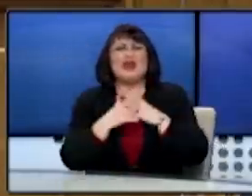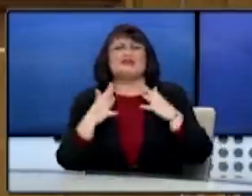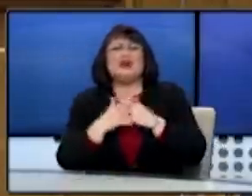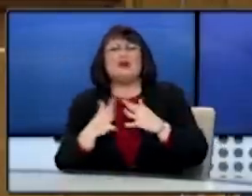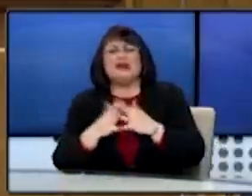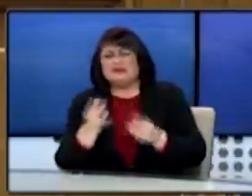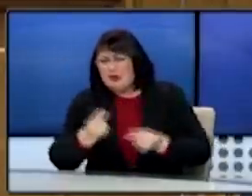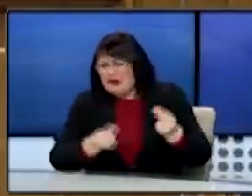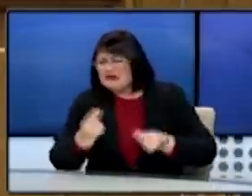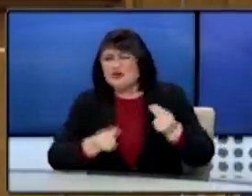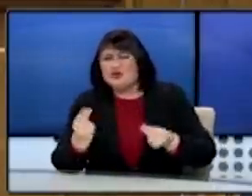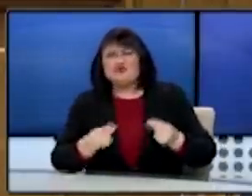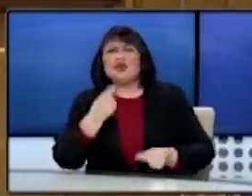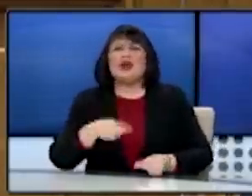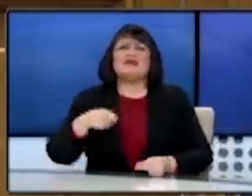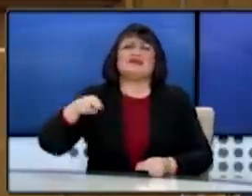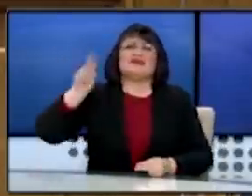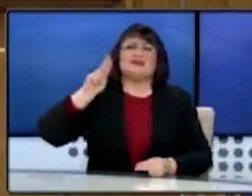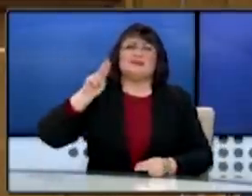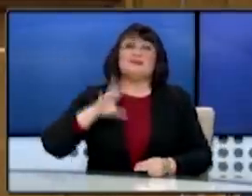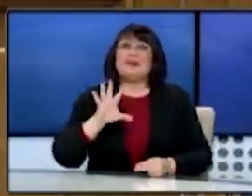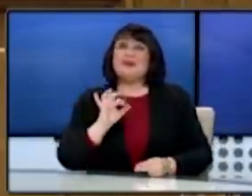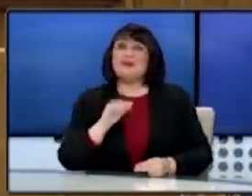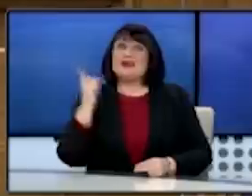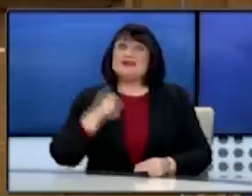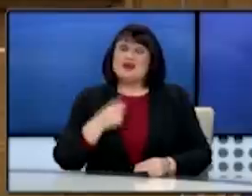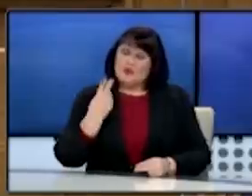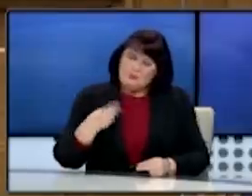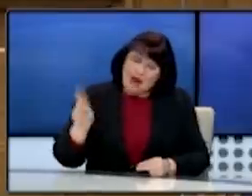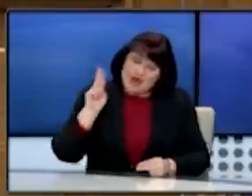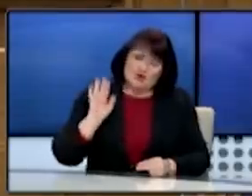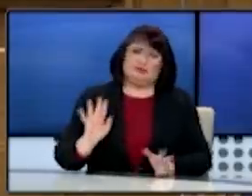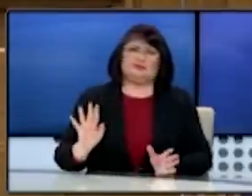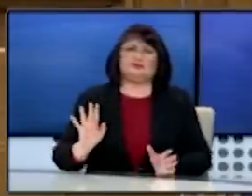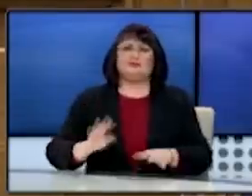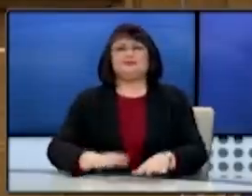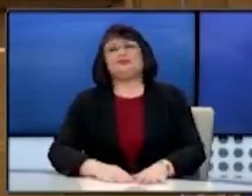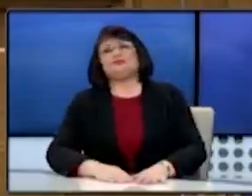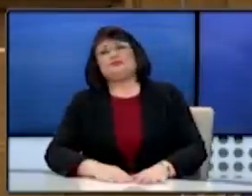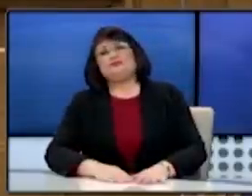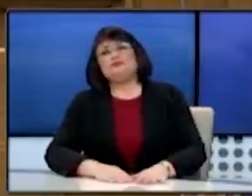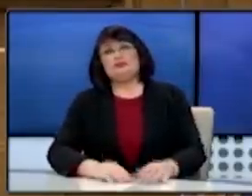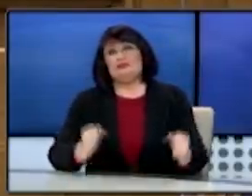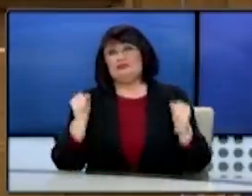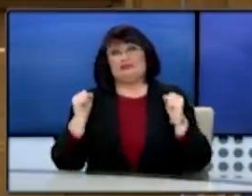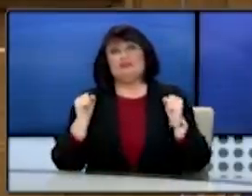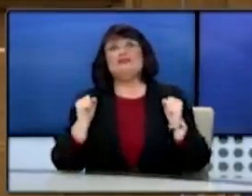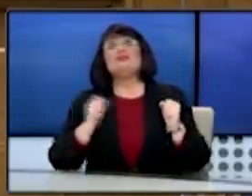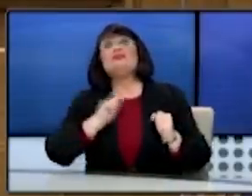λογαριασμούς που οι αυξήσεις ξεπερνούν αυτό το διάστημα το 50%. Προφανώς και για αυτούς δεν αντέχει η